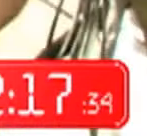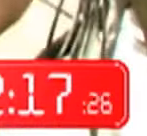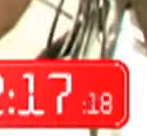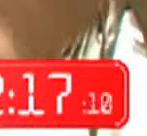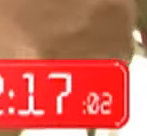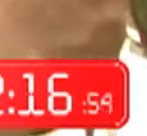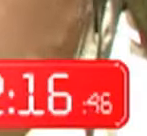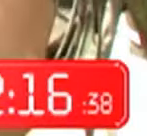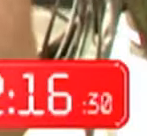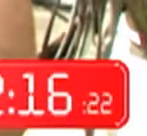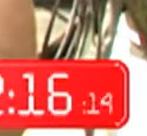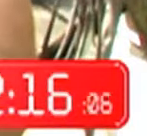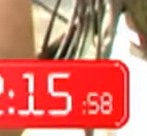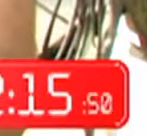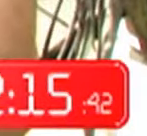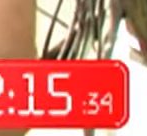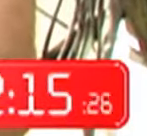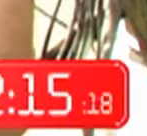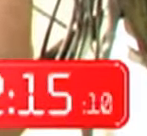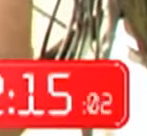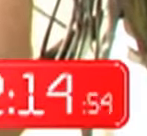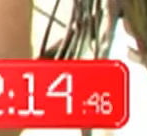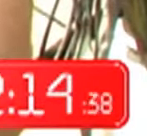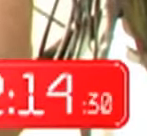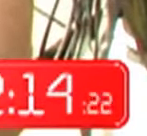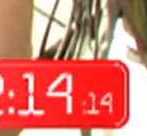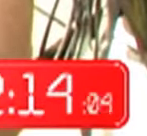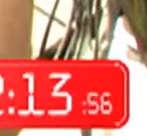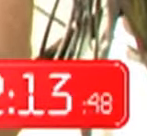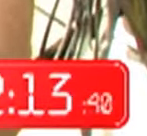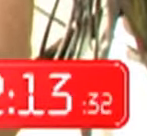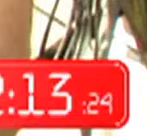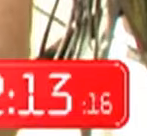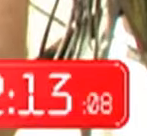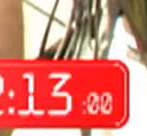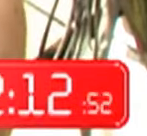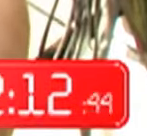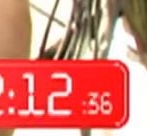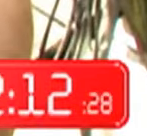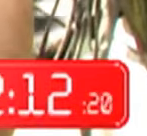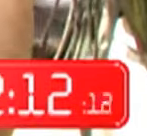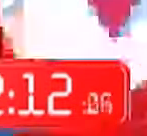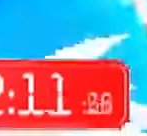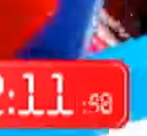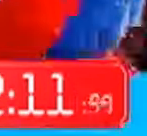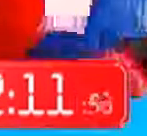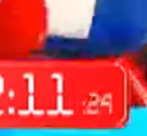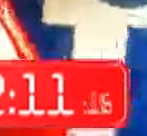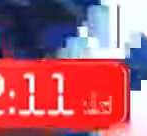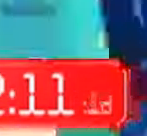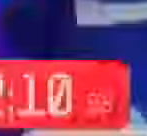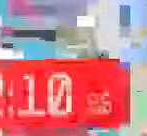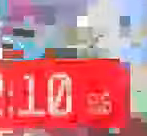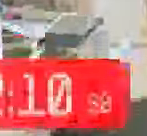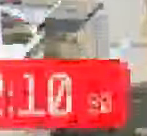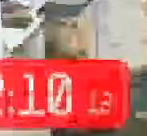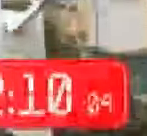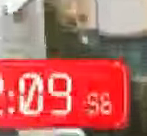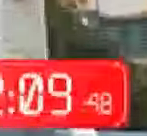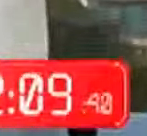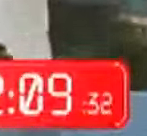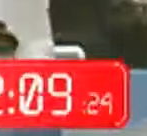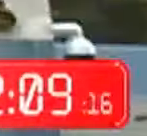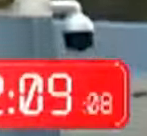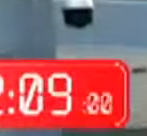riyan ang tila bagang pakonti ng pakonting mga silid aklatan o library. Kahit nga ang